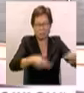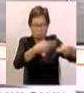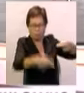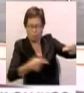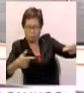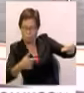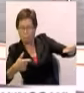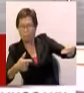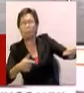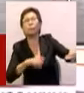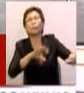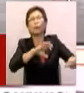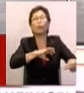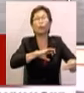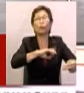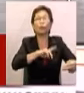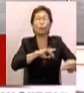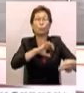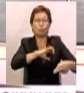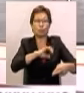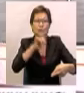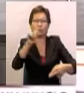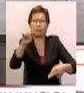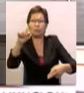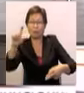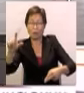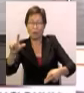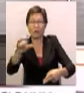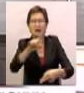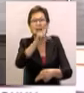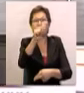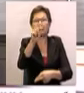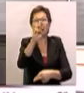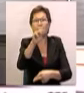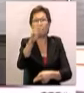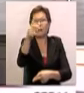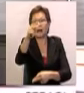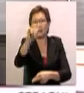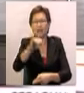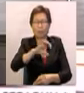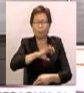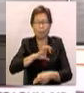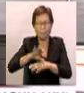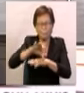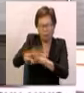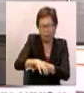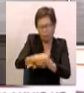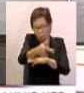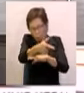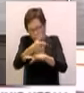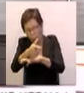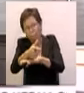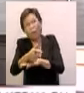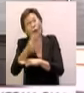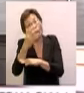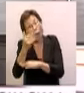dipandunya. Ketua Polis Daerah Timur Laut ACP Cik Zaimani Cik Awang berkata polis terpaksa bertindak demikian selepas lelaki